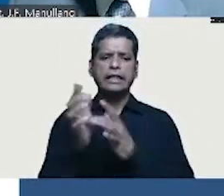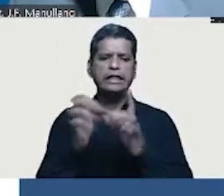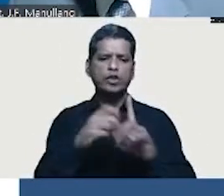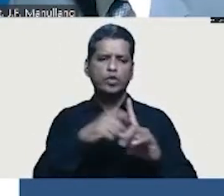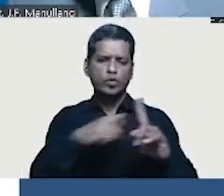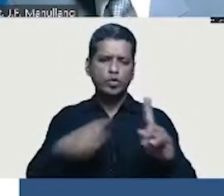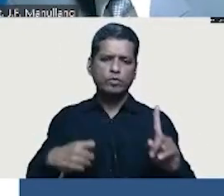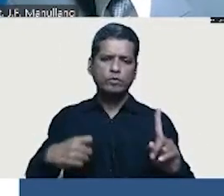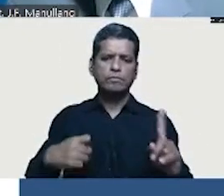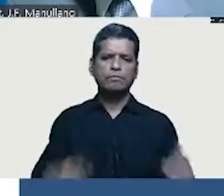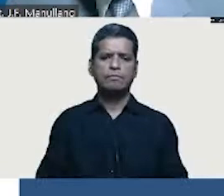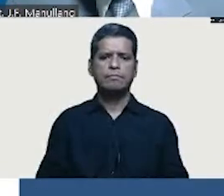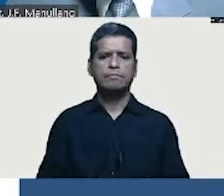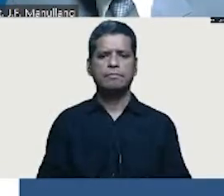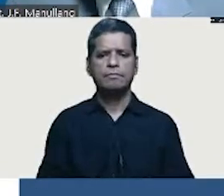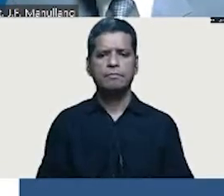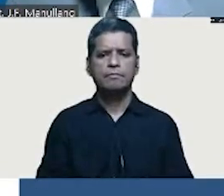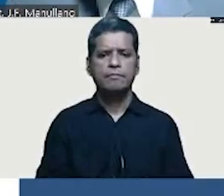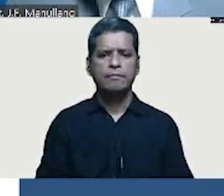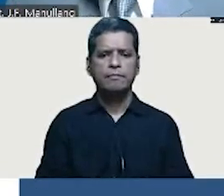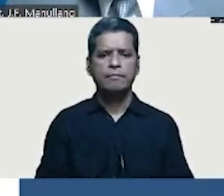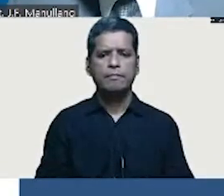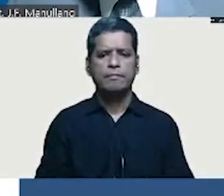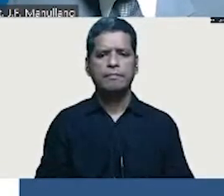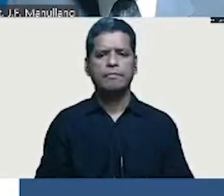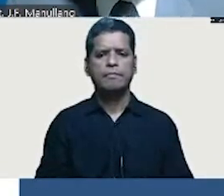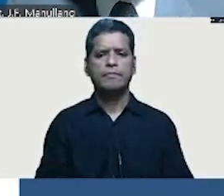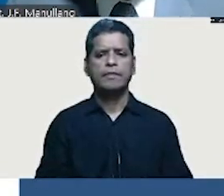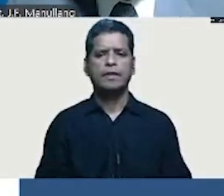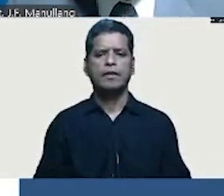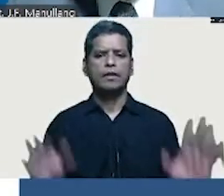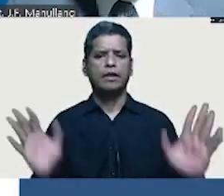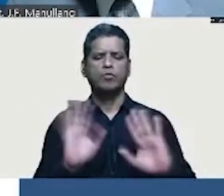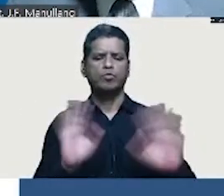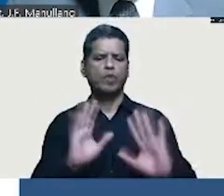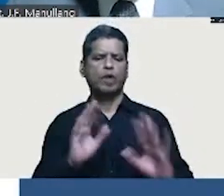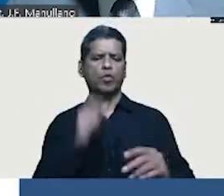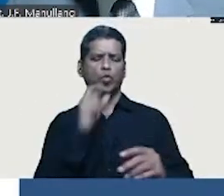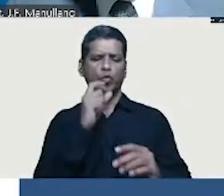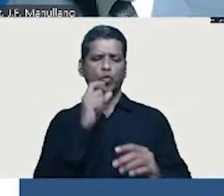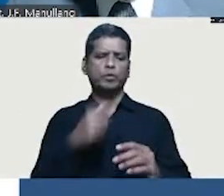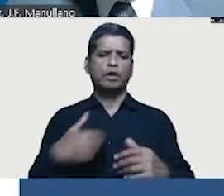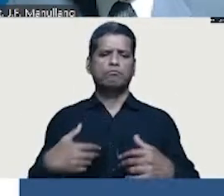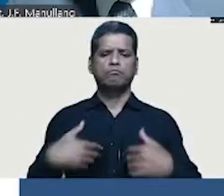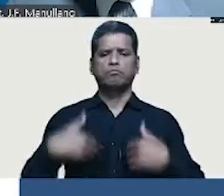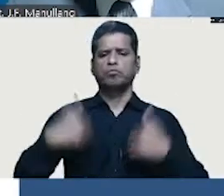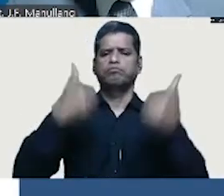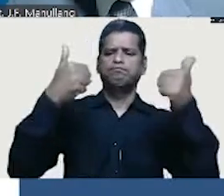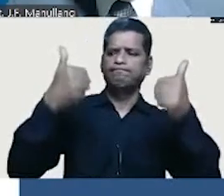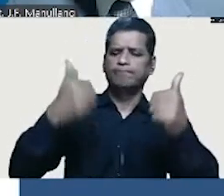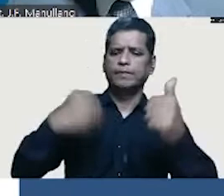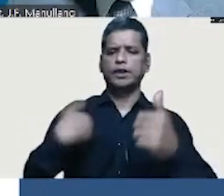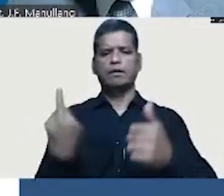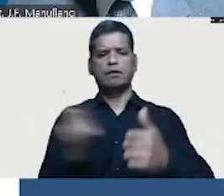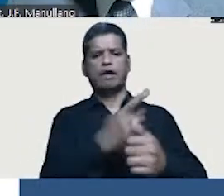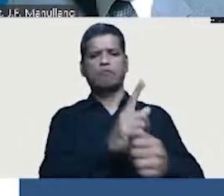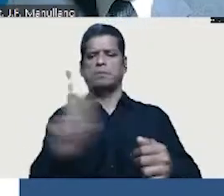bukan pengetahuan untuk memenuhi rasa ingin tahu kita banyak orang yang kepo ya